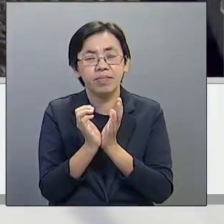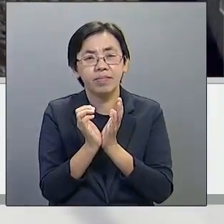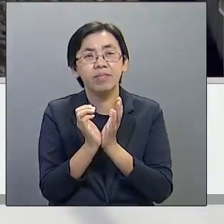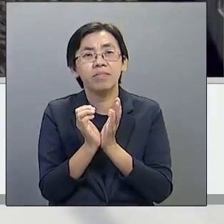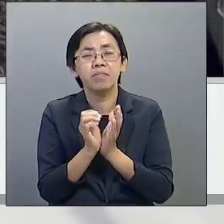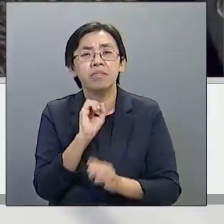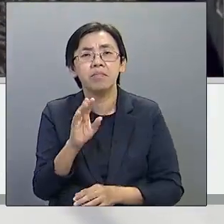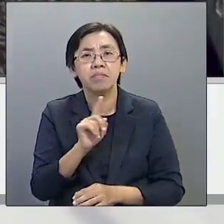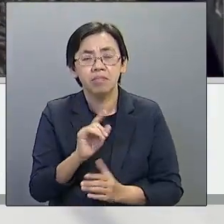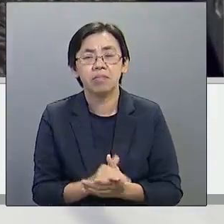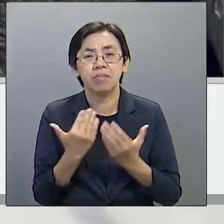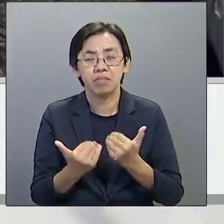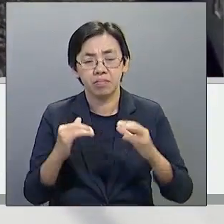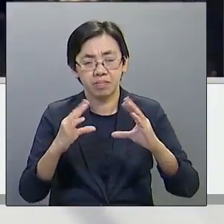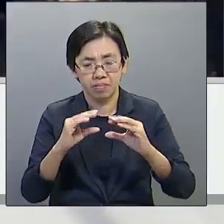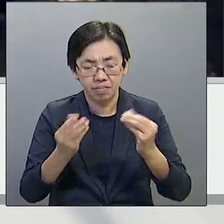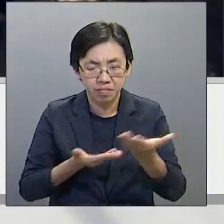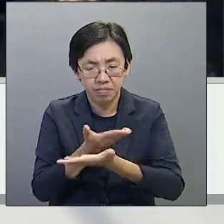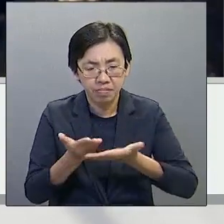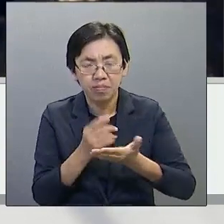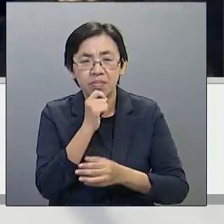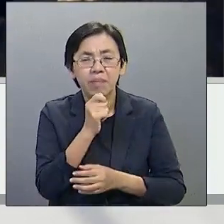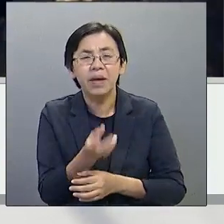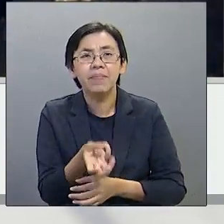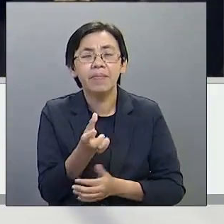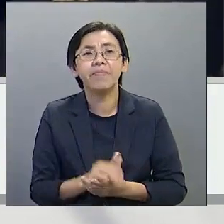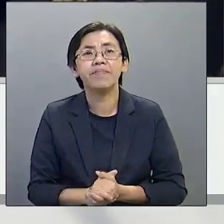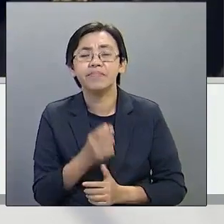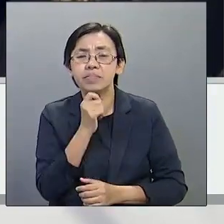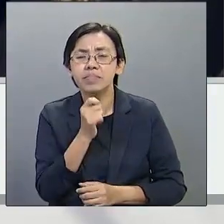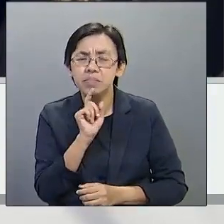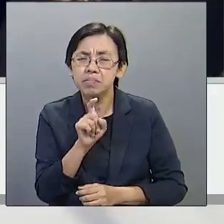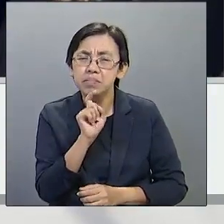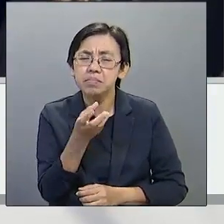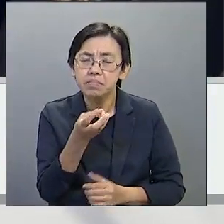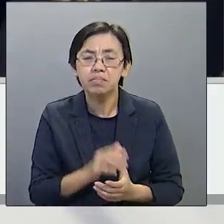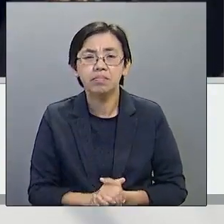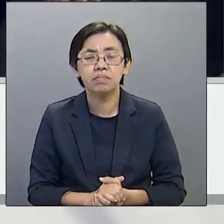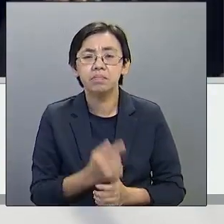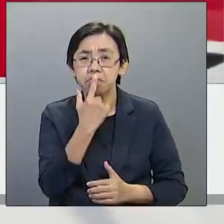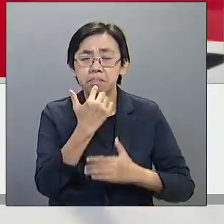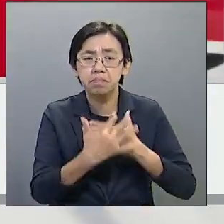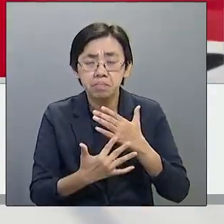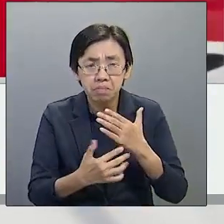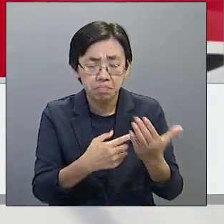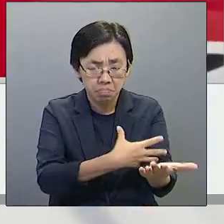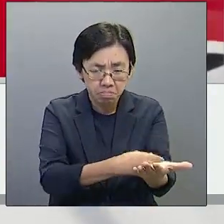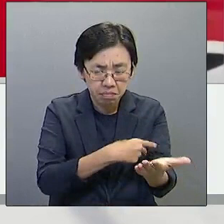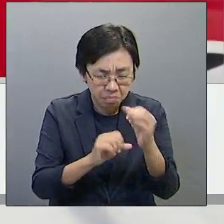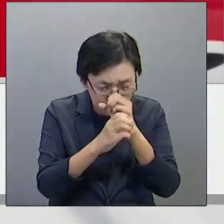บอกว่ากำลังจะประชุมให้สัมภาษณ์ได้สั้นๆดิฉันตั้งคำถามไปว่าเรื่องของผลเลือด20มิลลิกรัมเปอร์เ